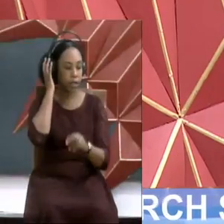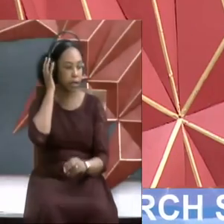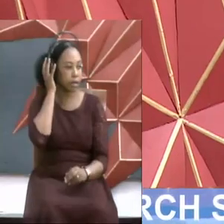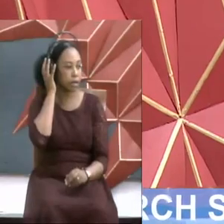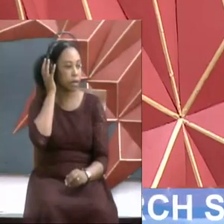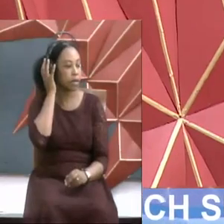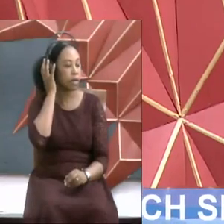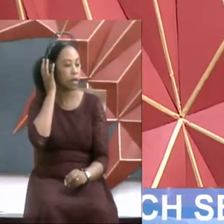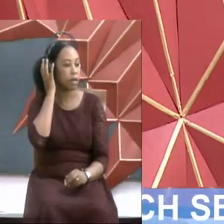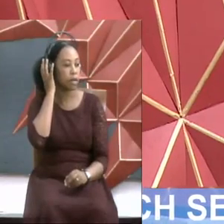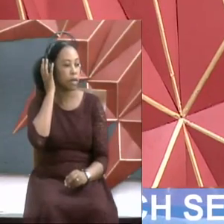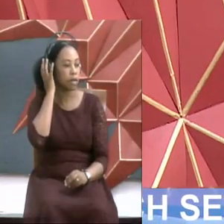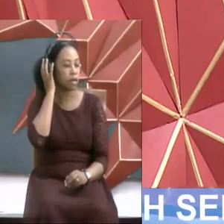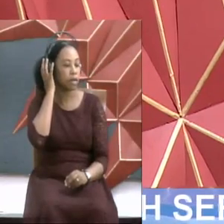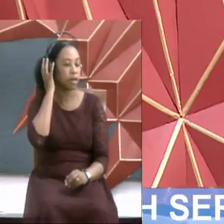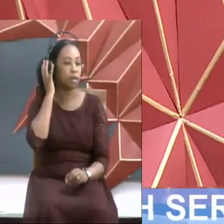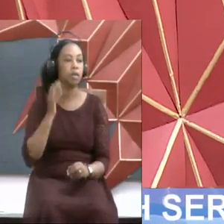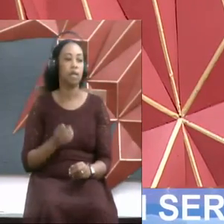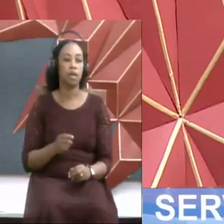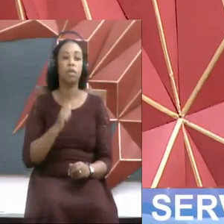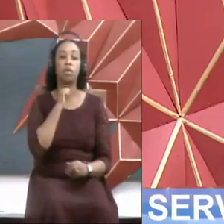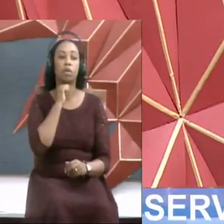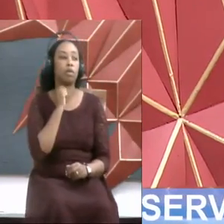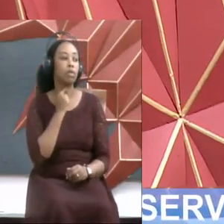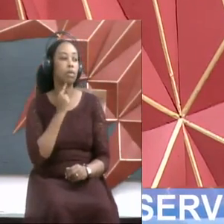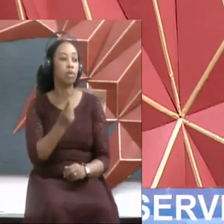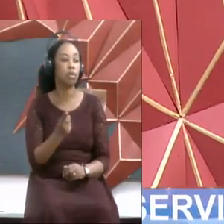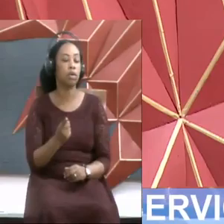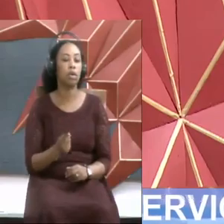bénisse. Et cela est la vérité,